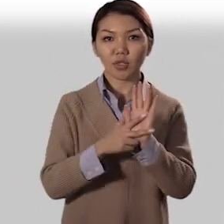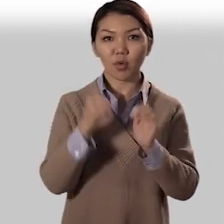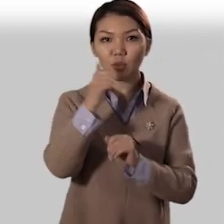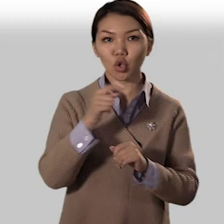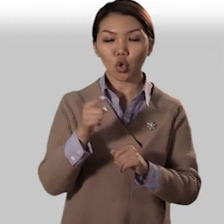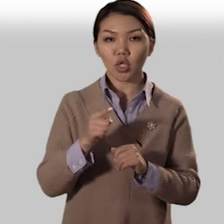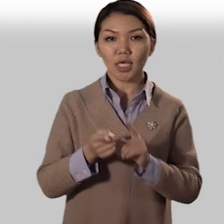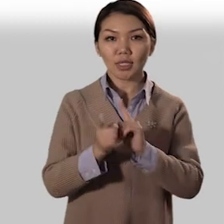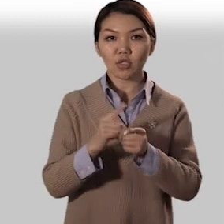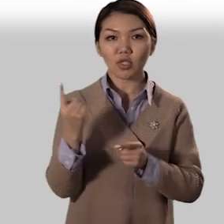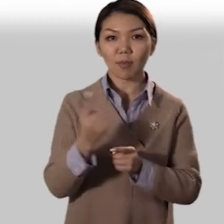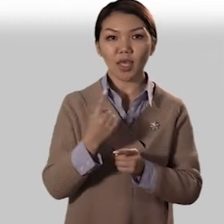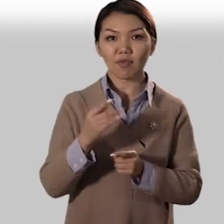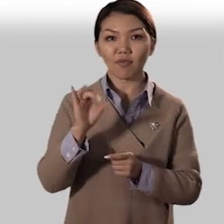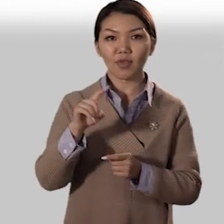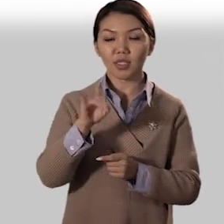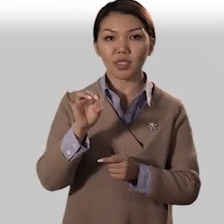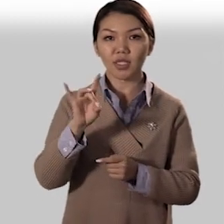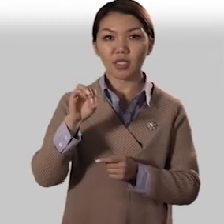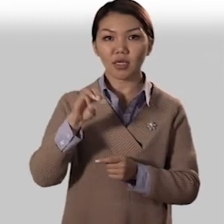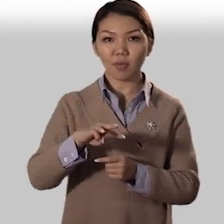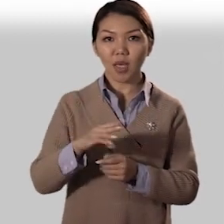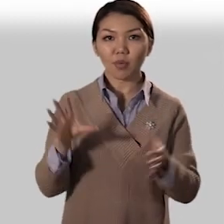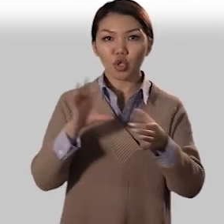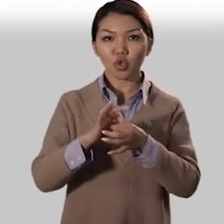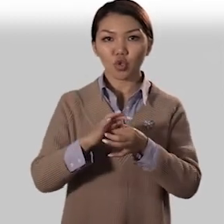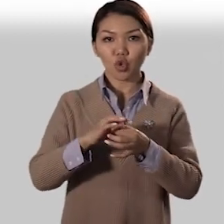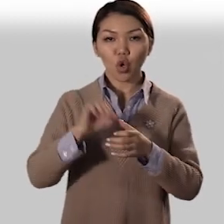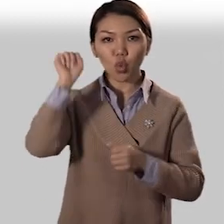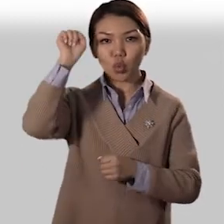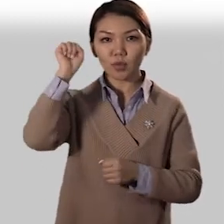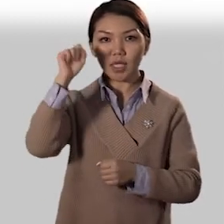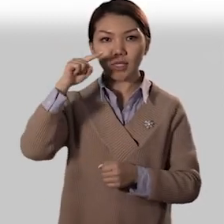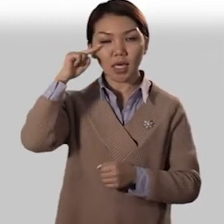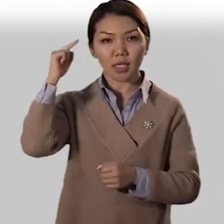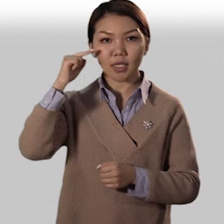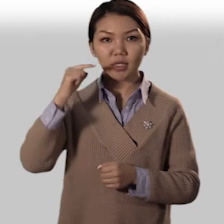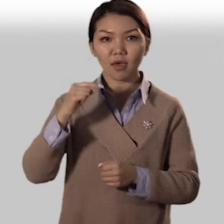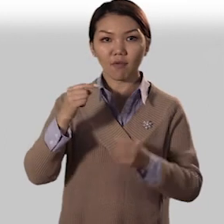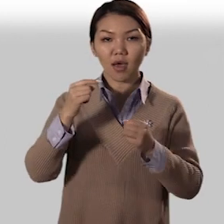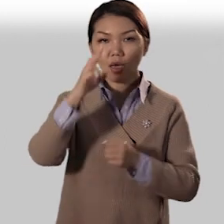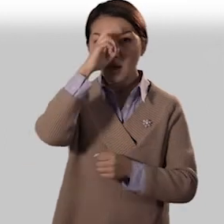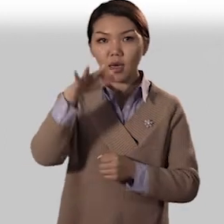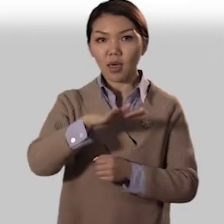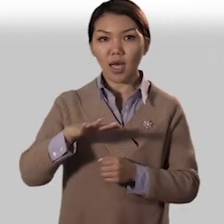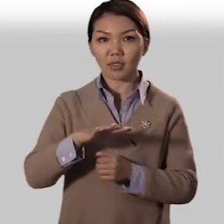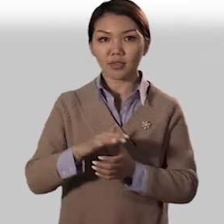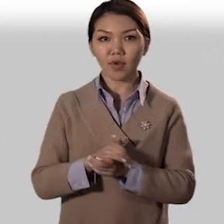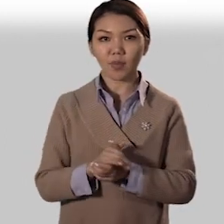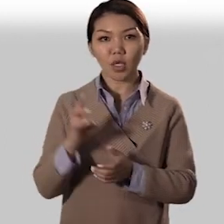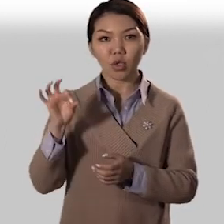визирем объединенного uzbeks как англиского ханства однако в череде